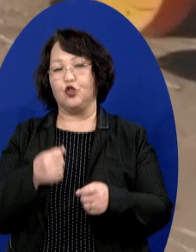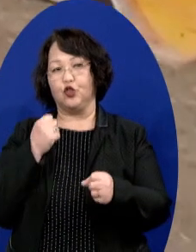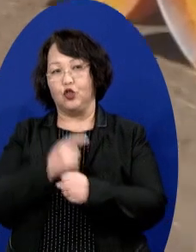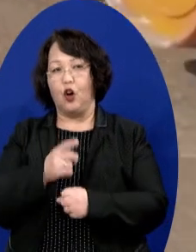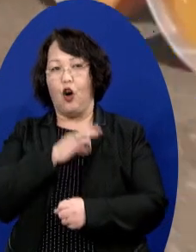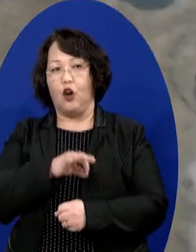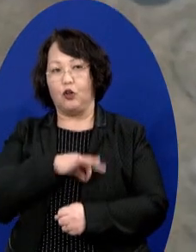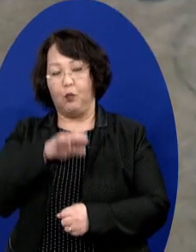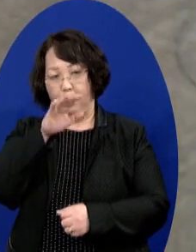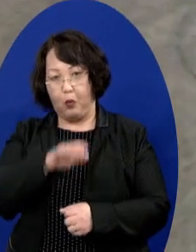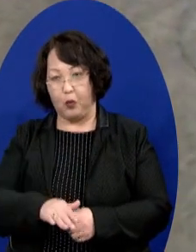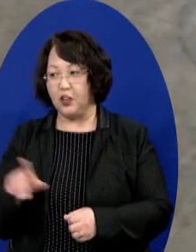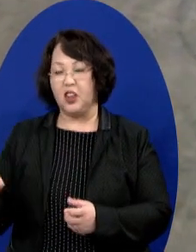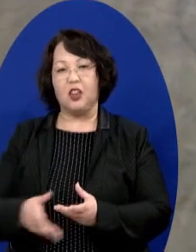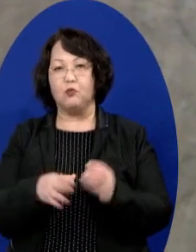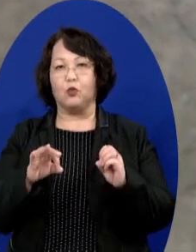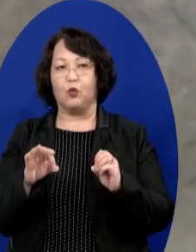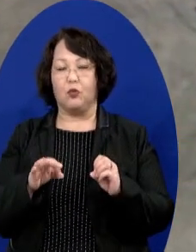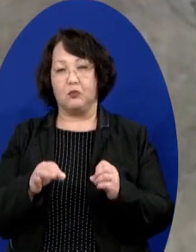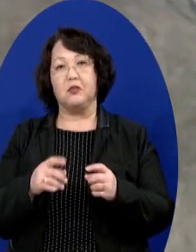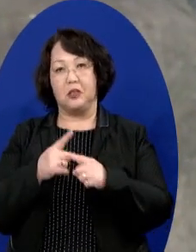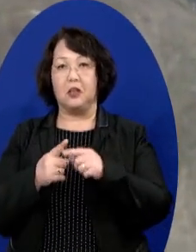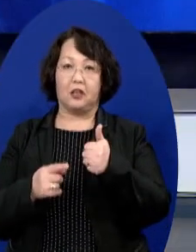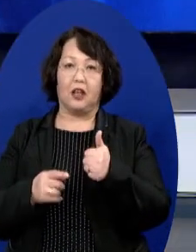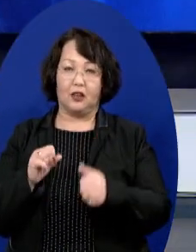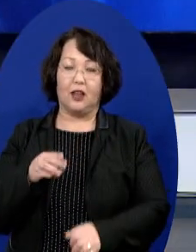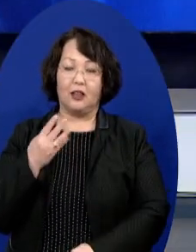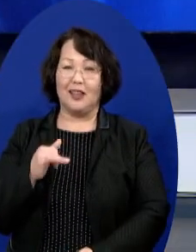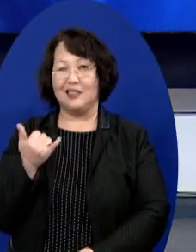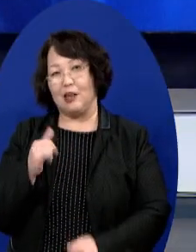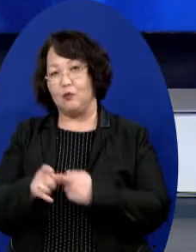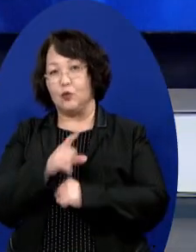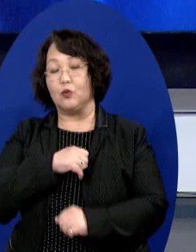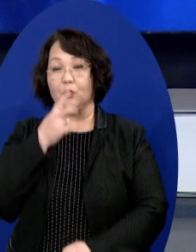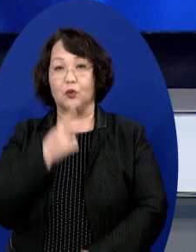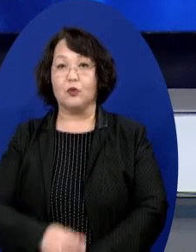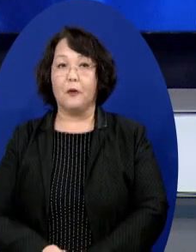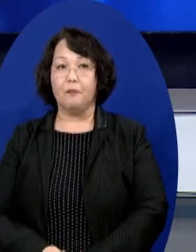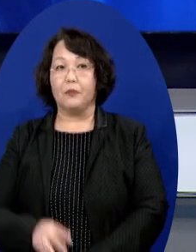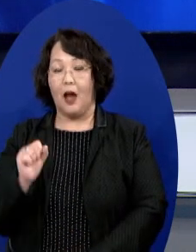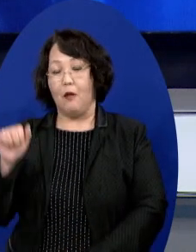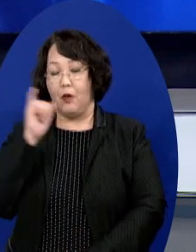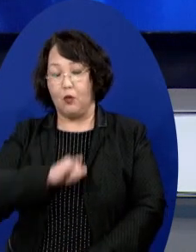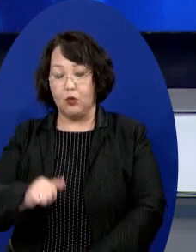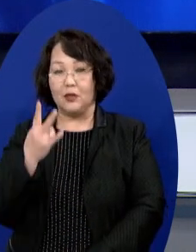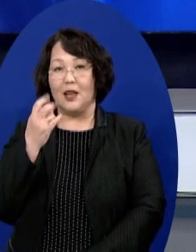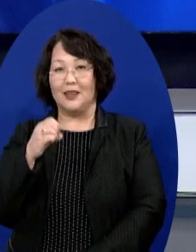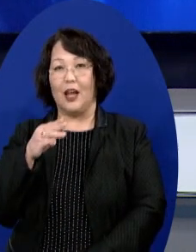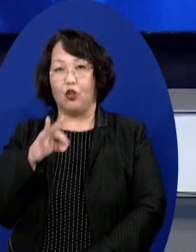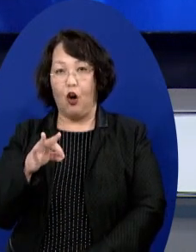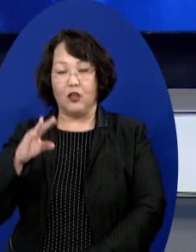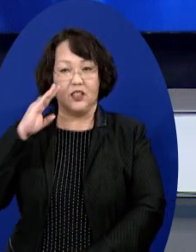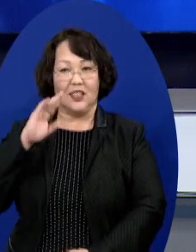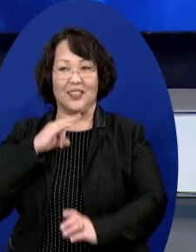орлогыг нь бууруулах талтай гэж шинжээчд үзэж байна. Америкийн нэгдсэн улс НАТОгийн гишүүн болон гишүүн